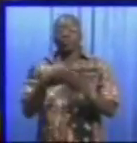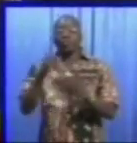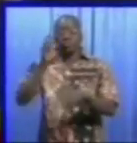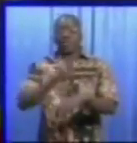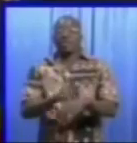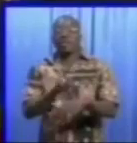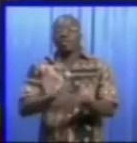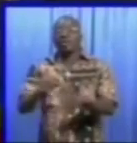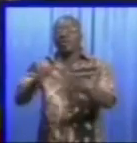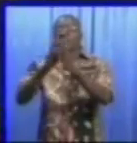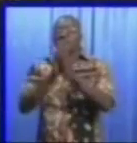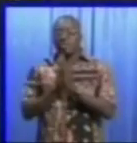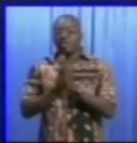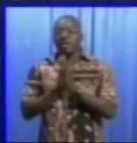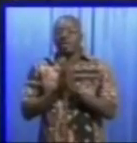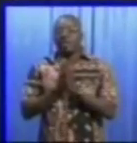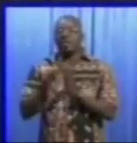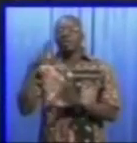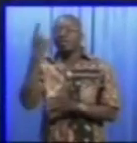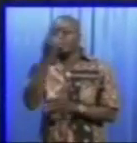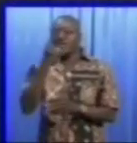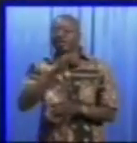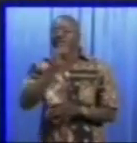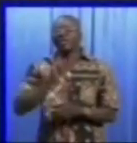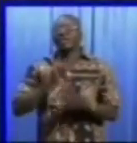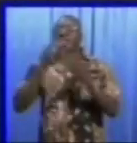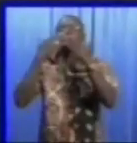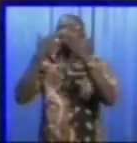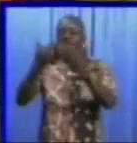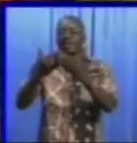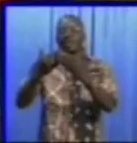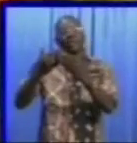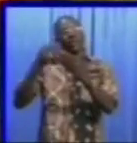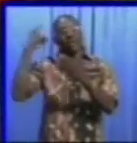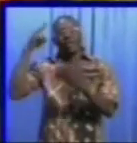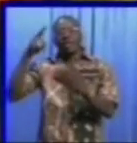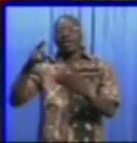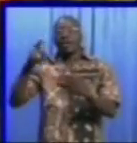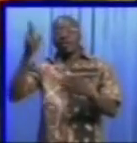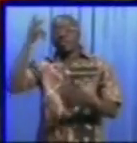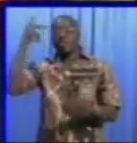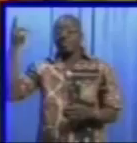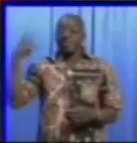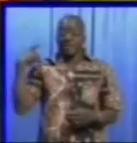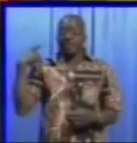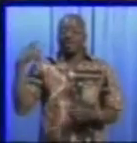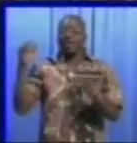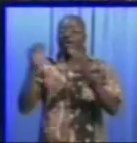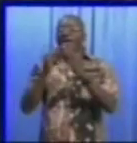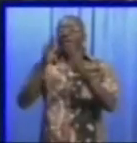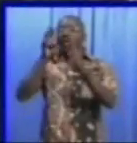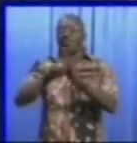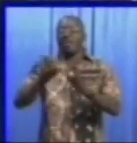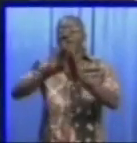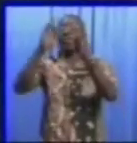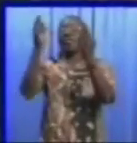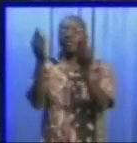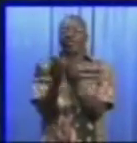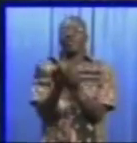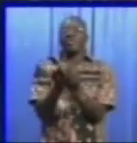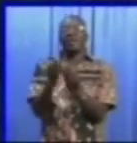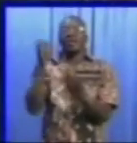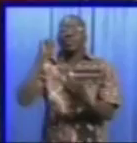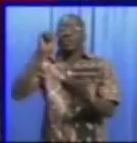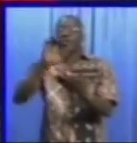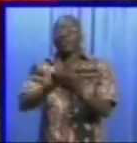leur sollicitation. Donc je dis merci donc à cette hiérarchie. Je la dédie également à ma famille, mon épouse